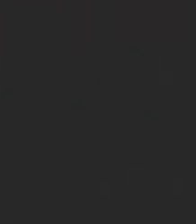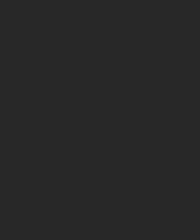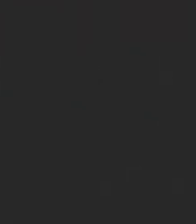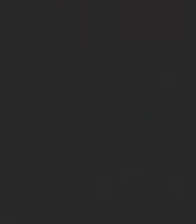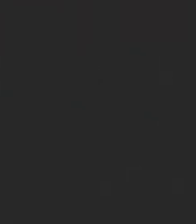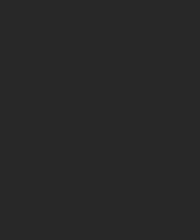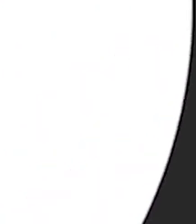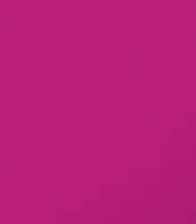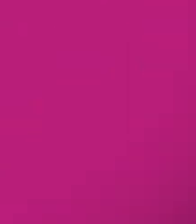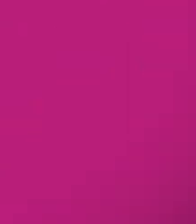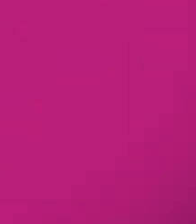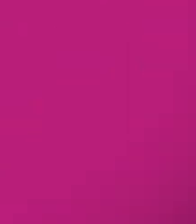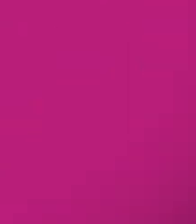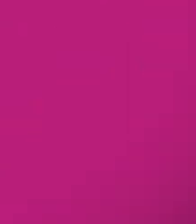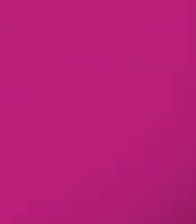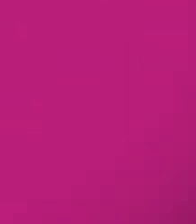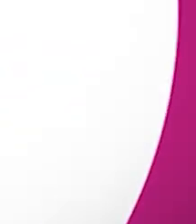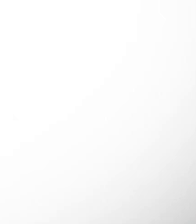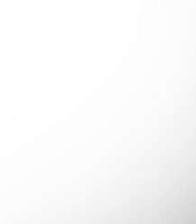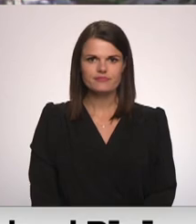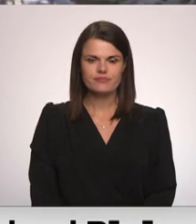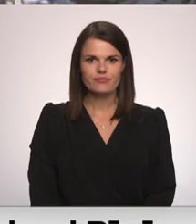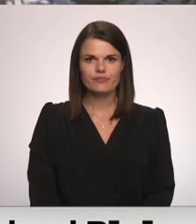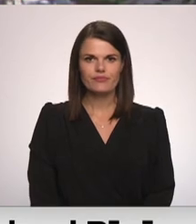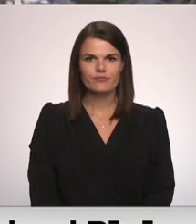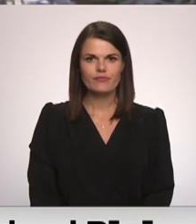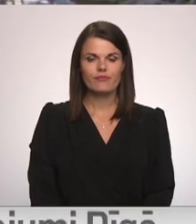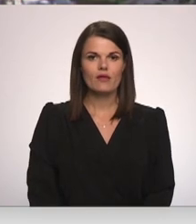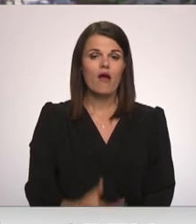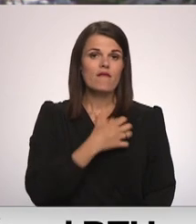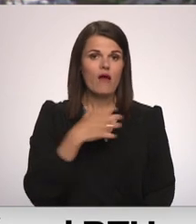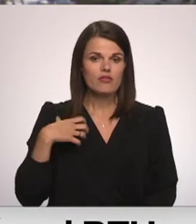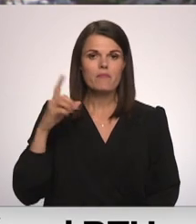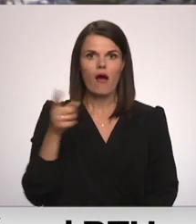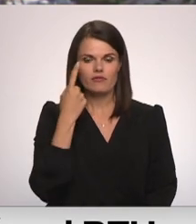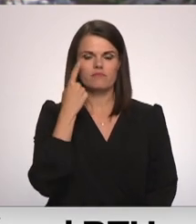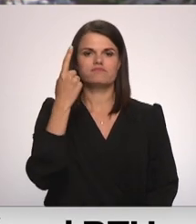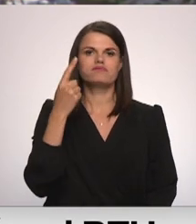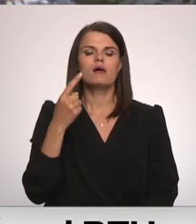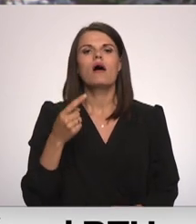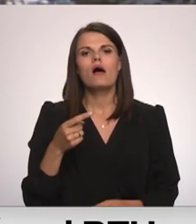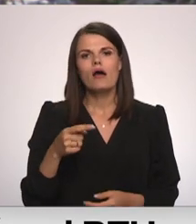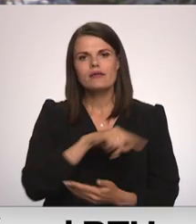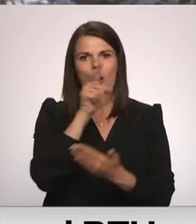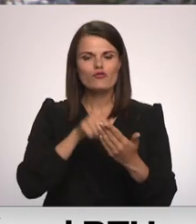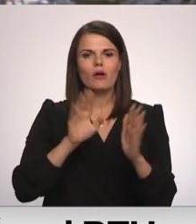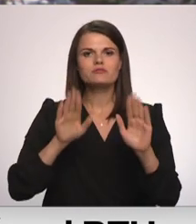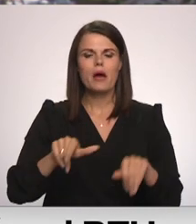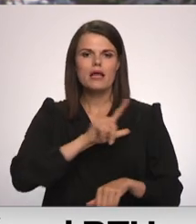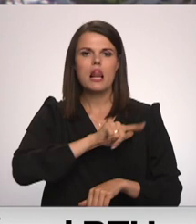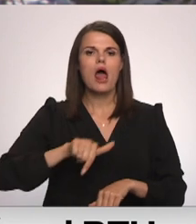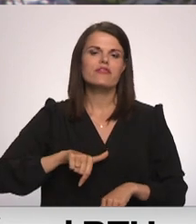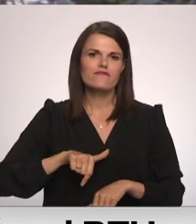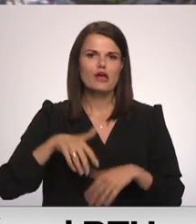Re, viss ēters ir te! Valdībā atkal aktualizēts jautājums par Latvijas jūras